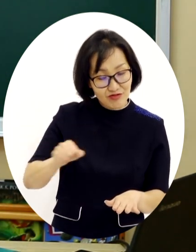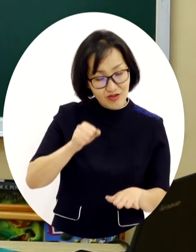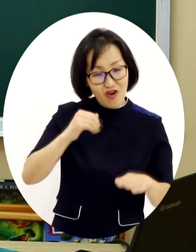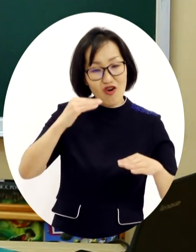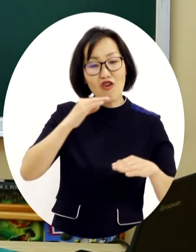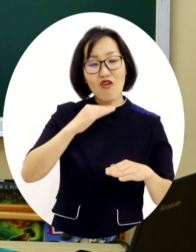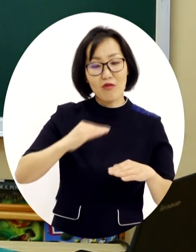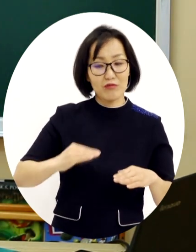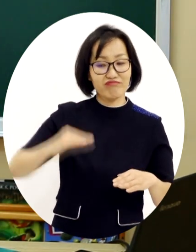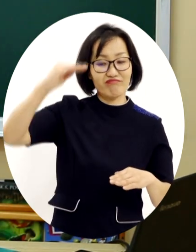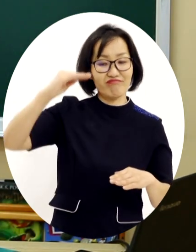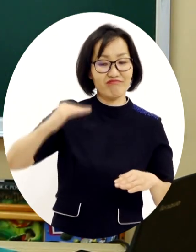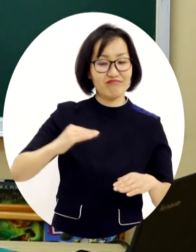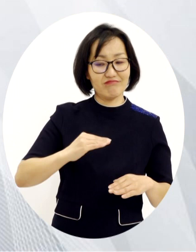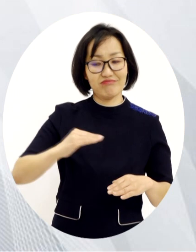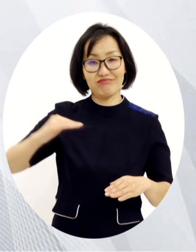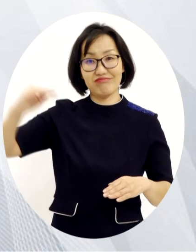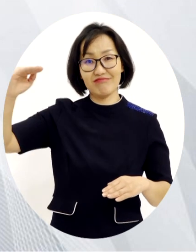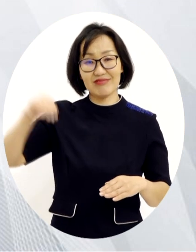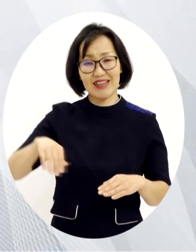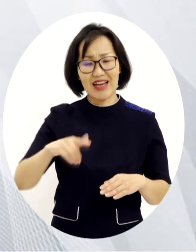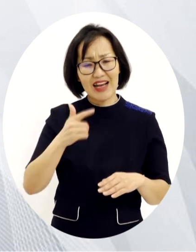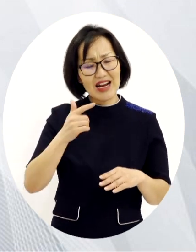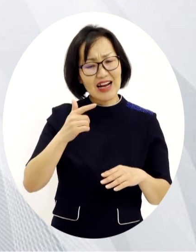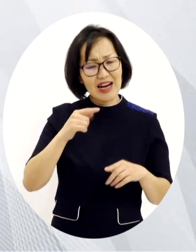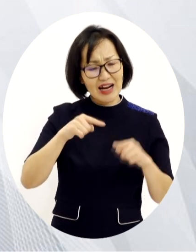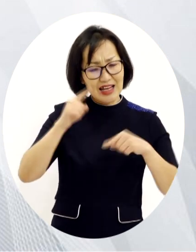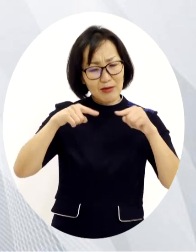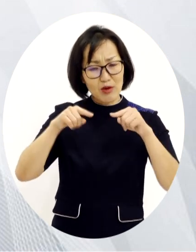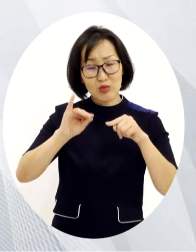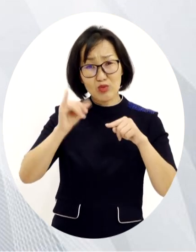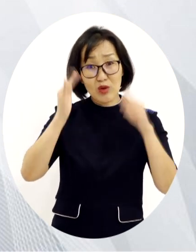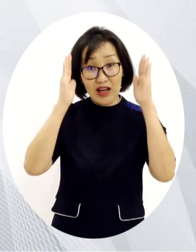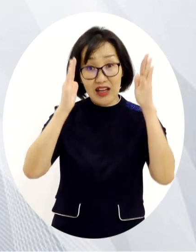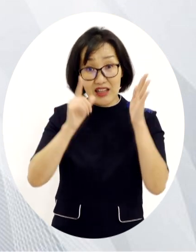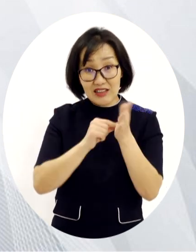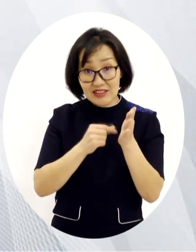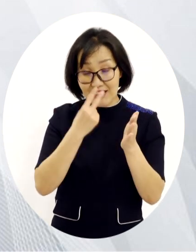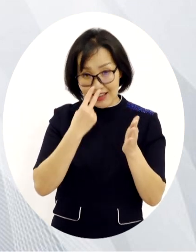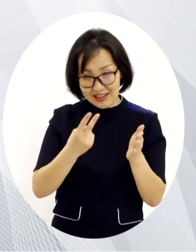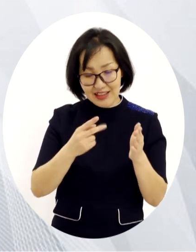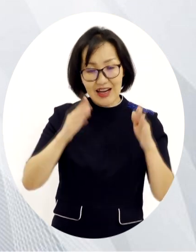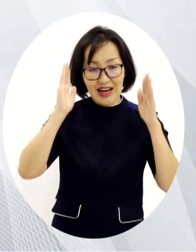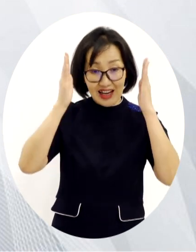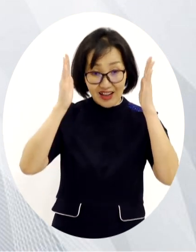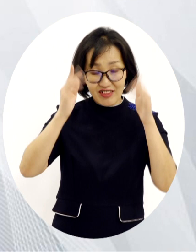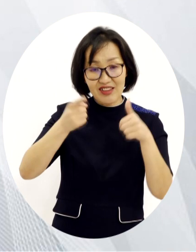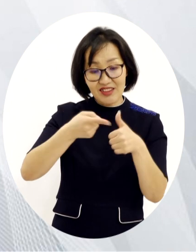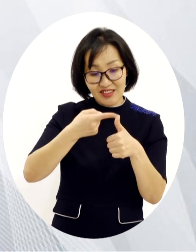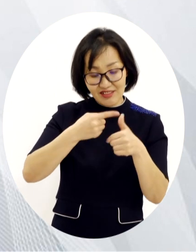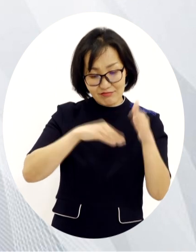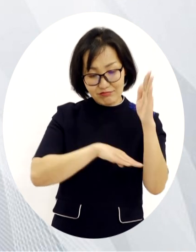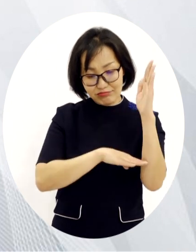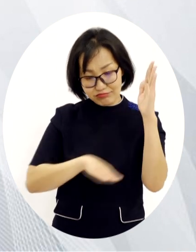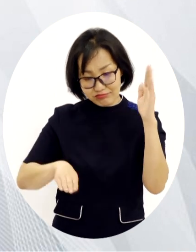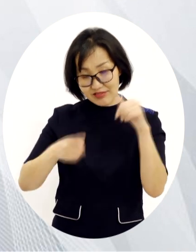өсөлтийн мэдээллийг ашиглая. График байгуулалт юу анхаарах ёстойг харъя. Графика нэрлэх нь